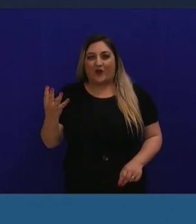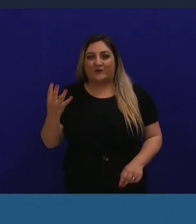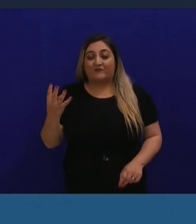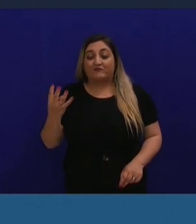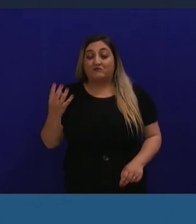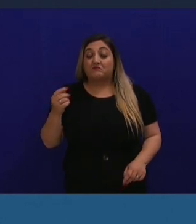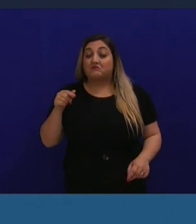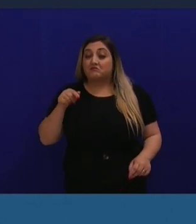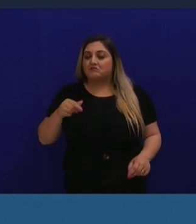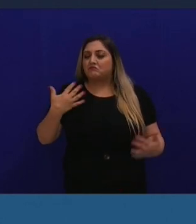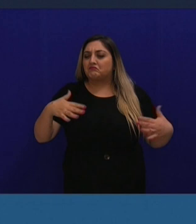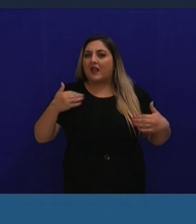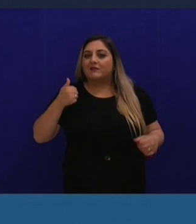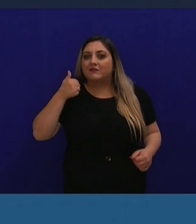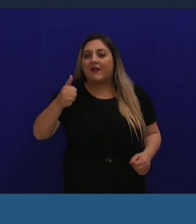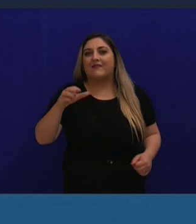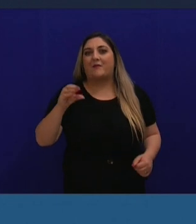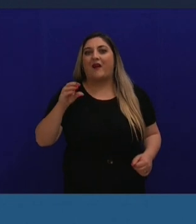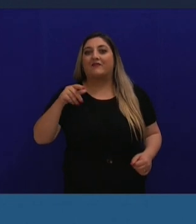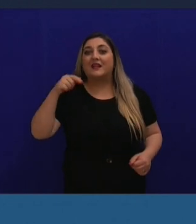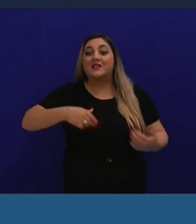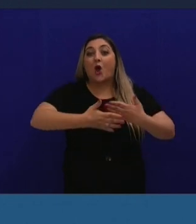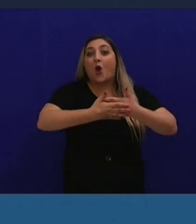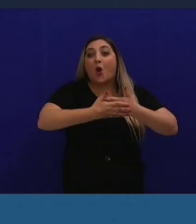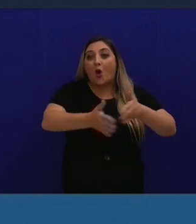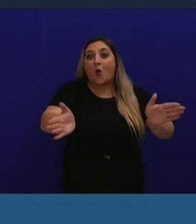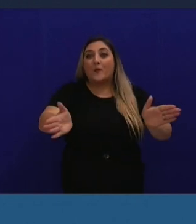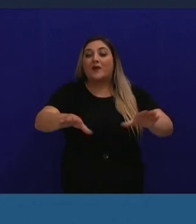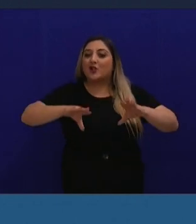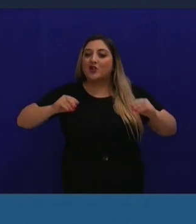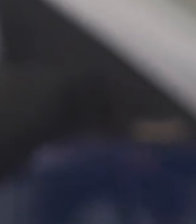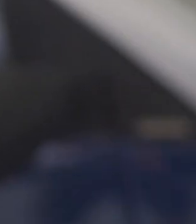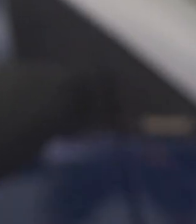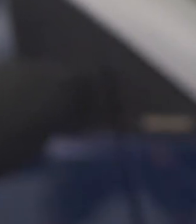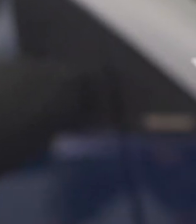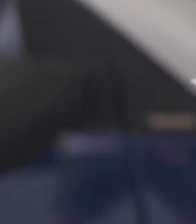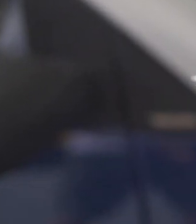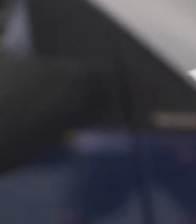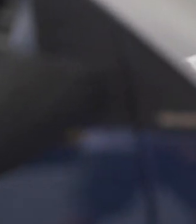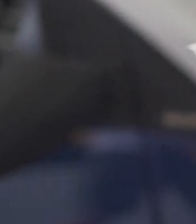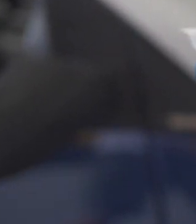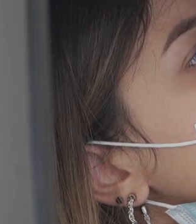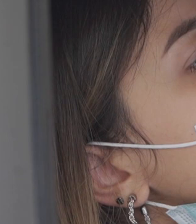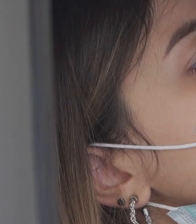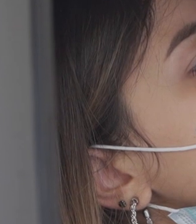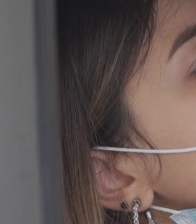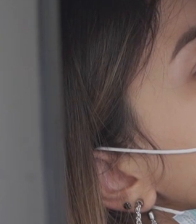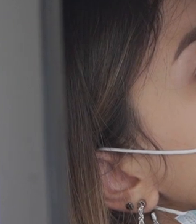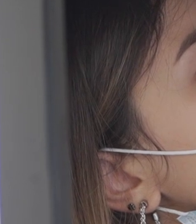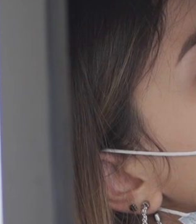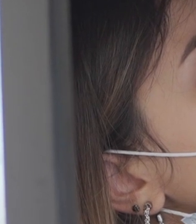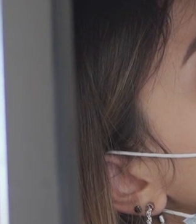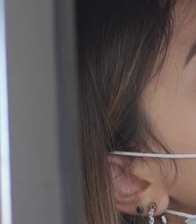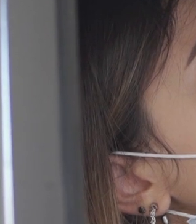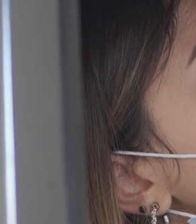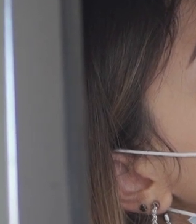sejn ħareċ 14 l-jumwara li persuna t-kun t-laqmet kompletament kontra l-vairus jawin kella persunni li ħadu test negattif